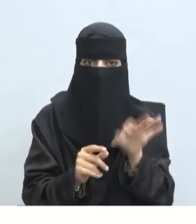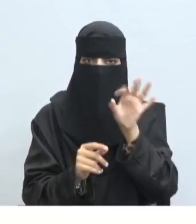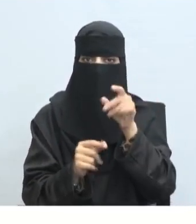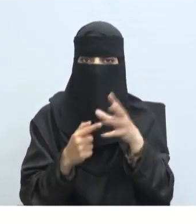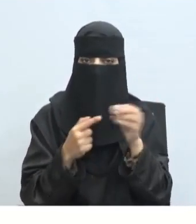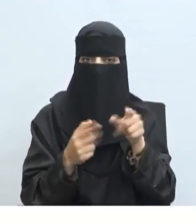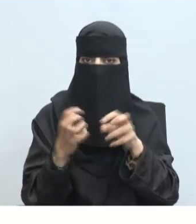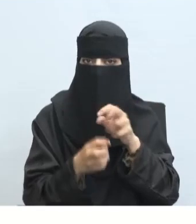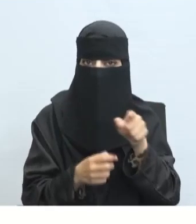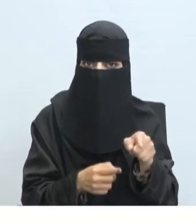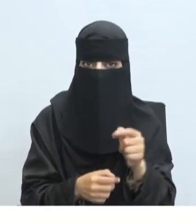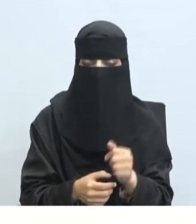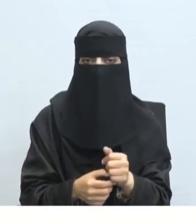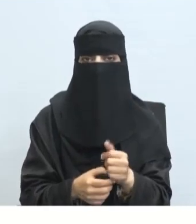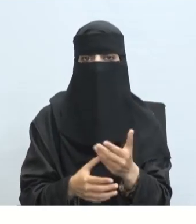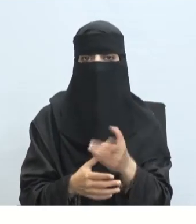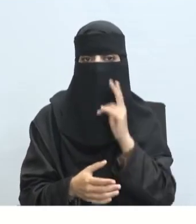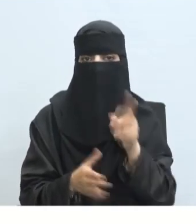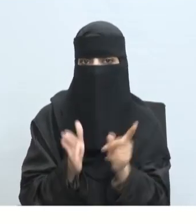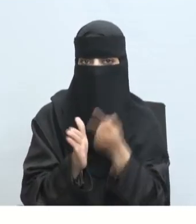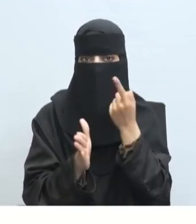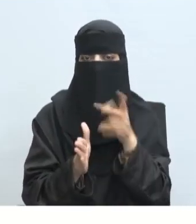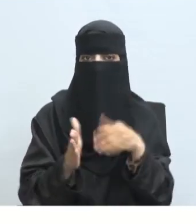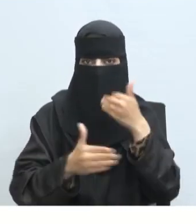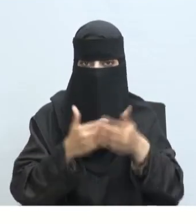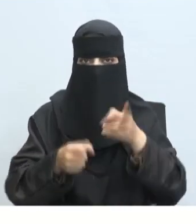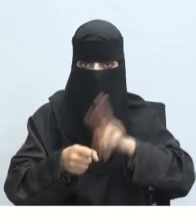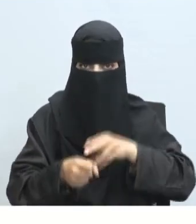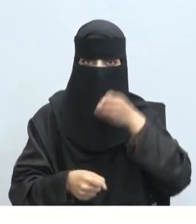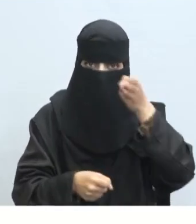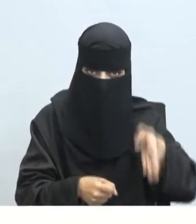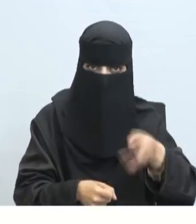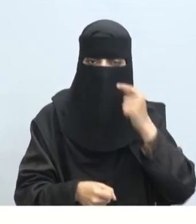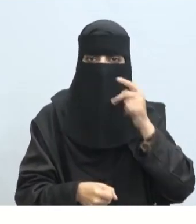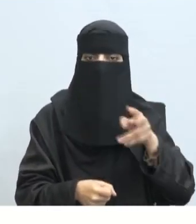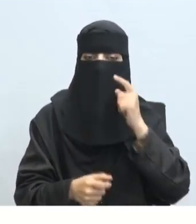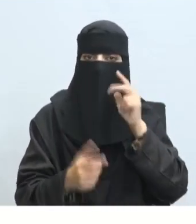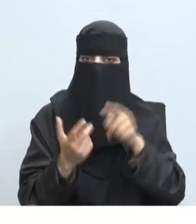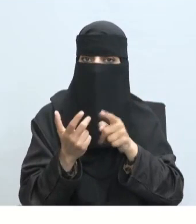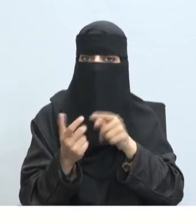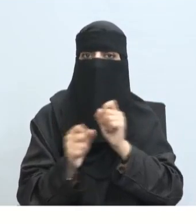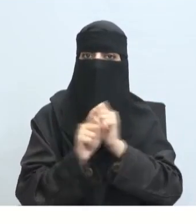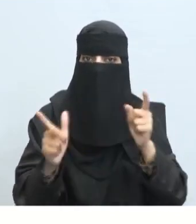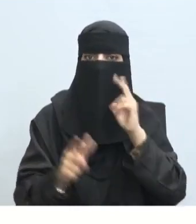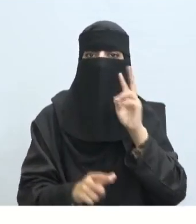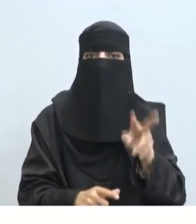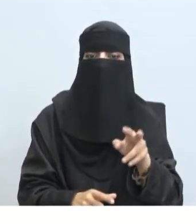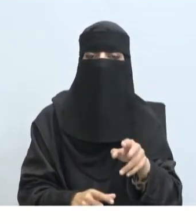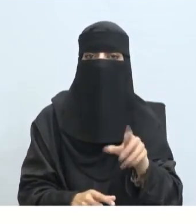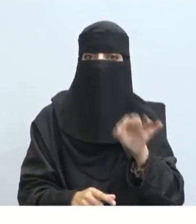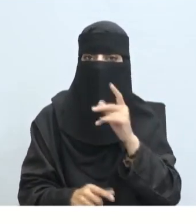مثلا مشكلات او بسبب انطباع الاولي لكن مع الزياره الثانيه عاده تنظر الى الامور بشكل منطقي